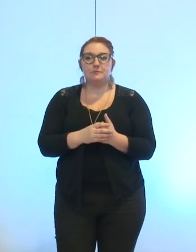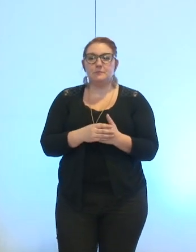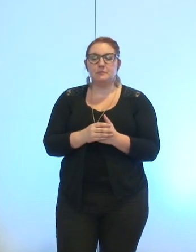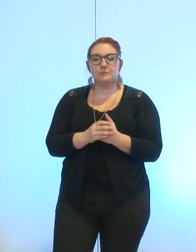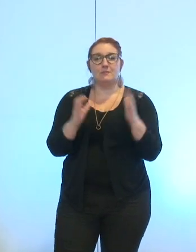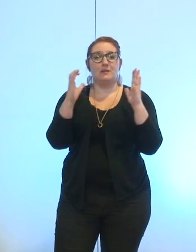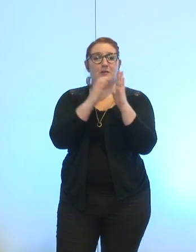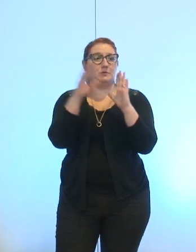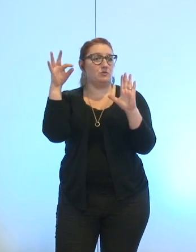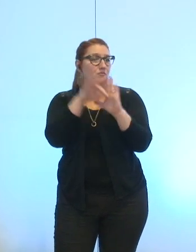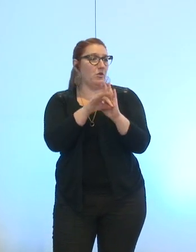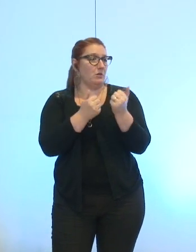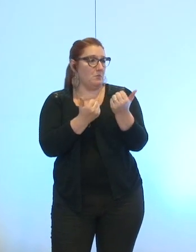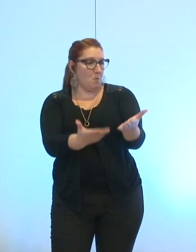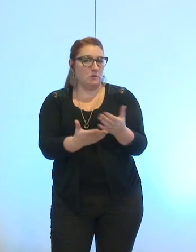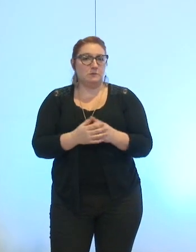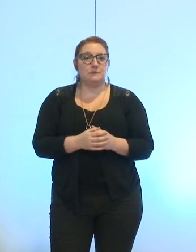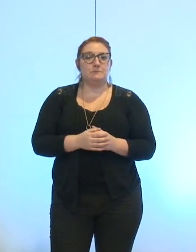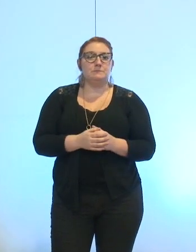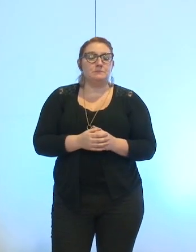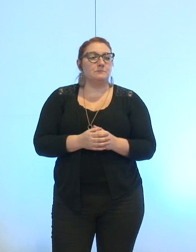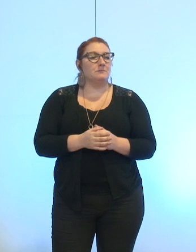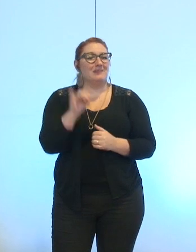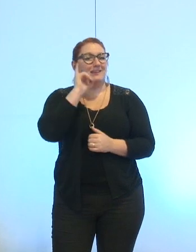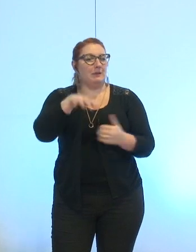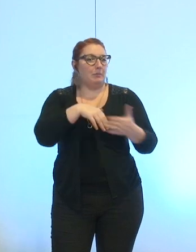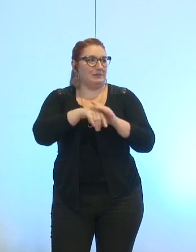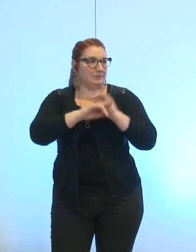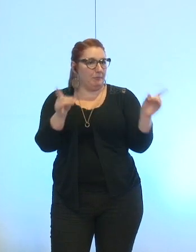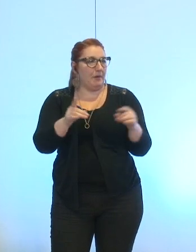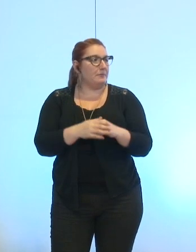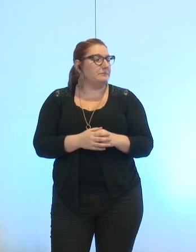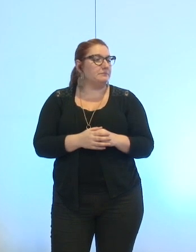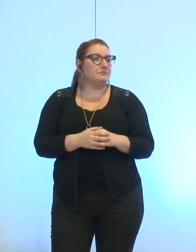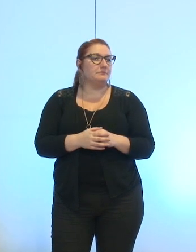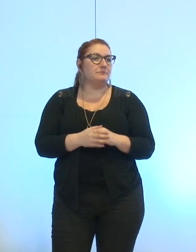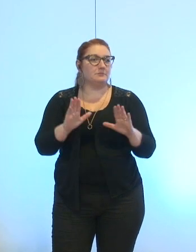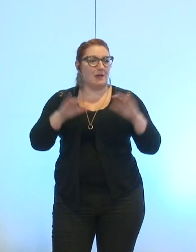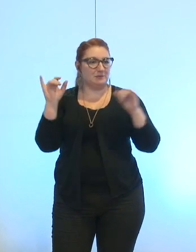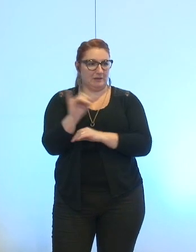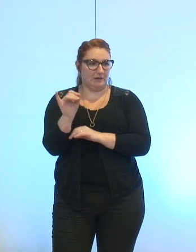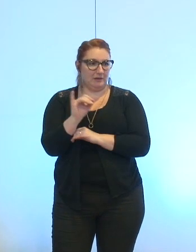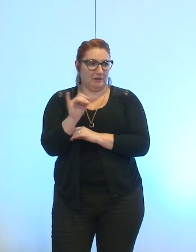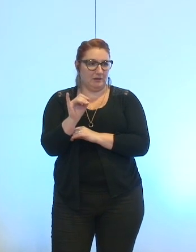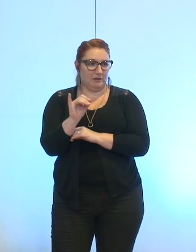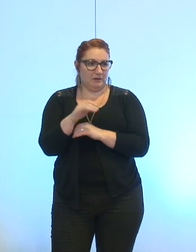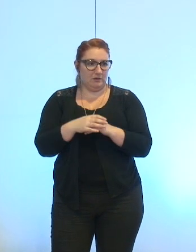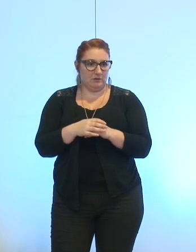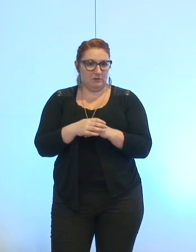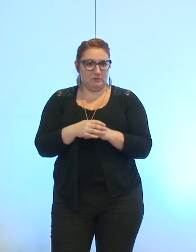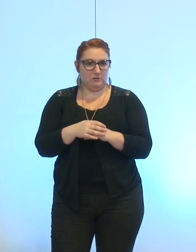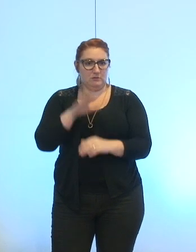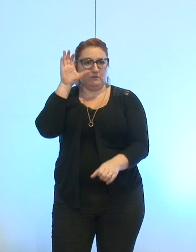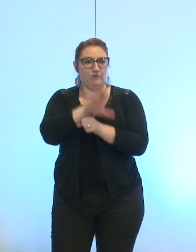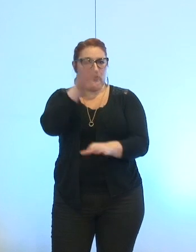mets cette délibération au voie qui ne prend pas part au vote qui s'abstient qui vote